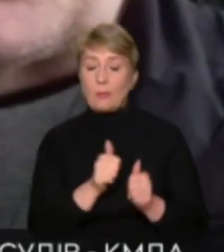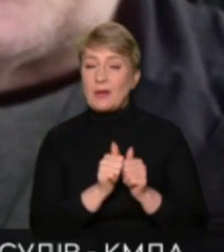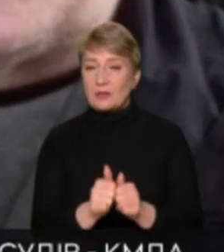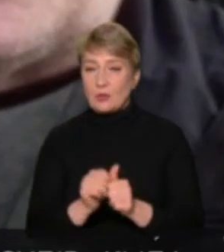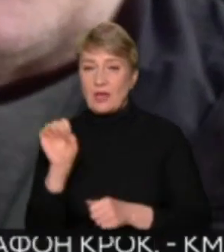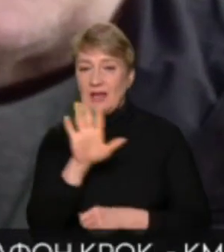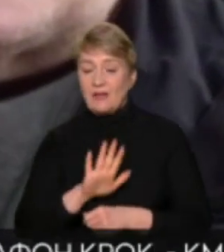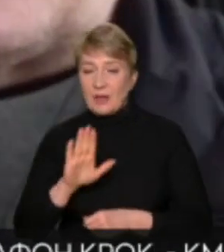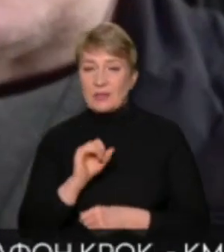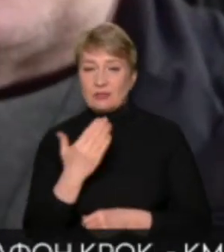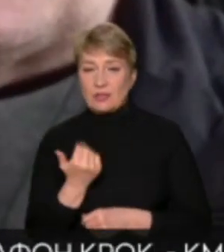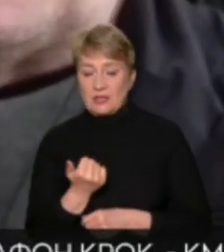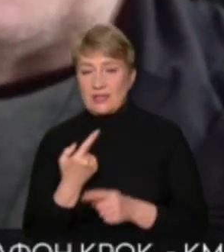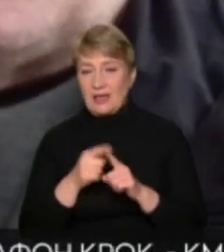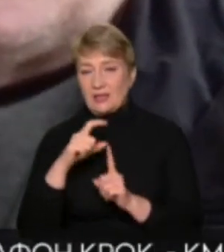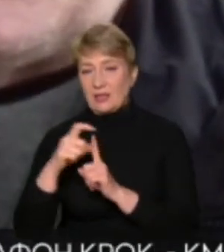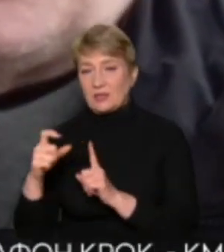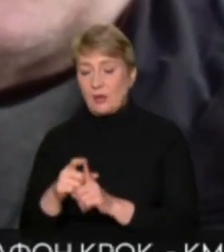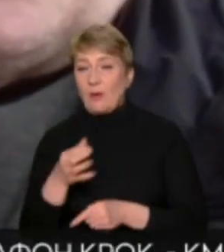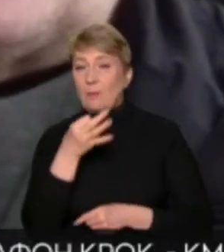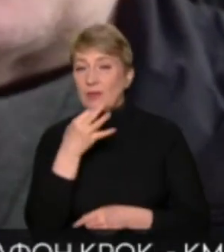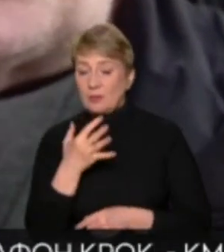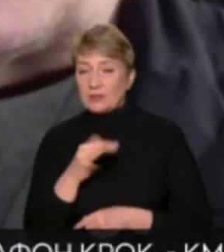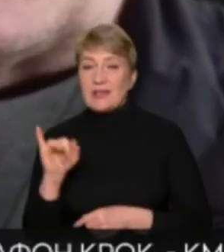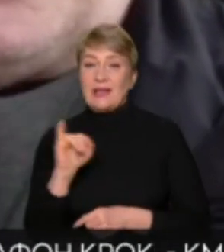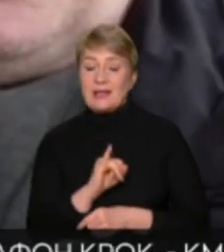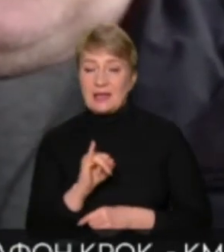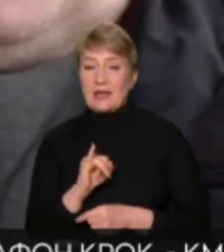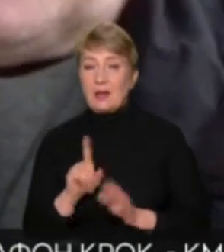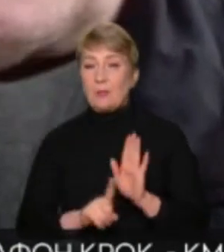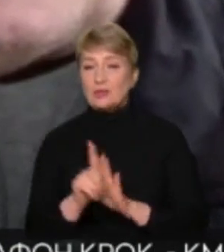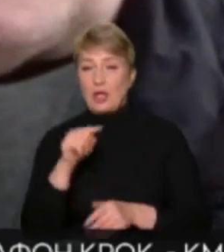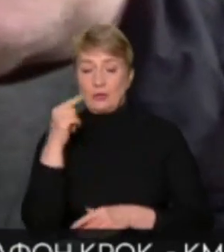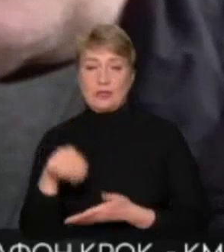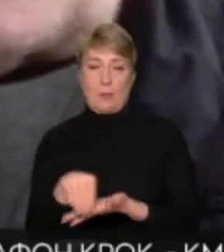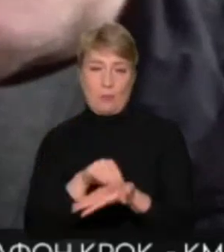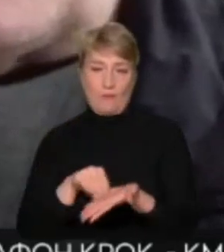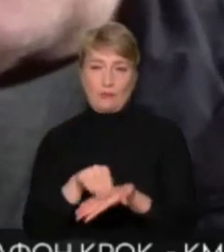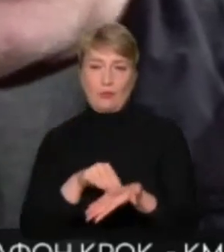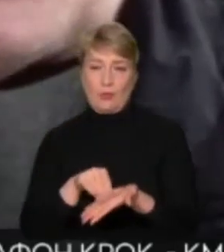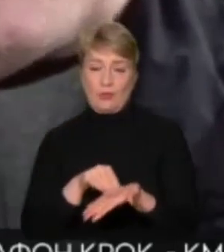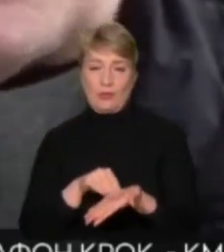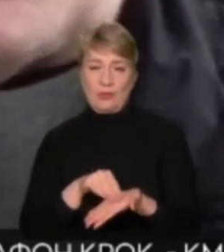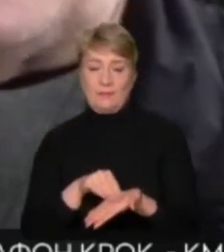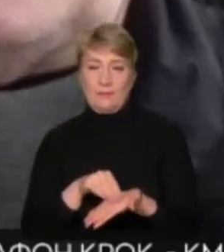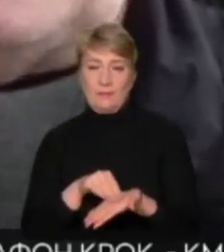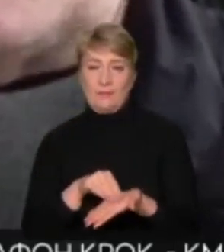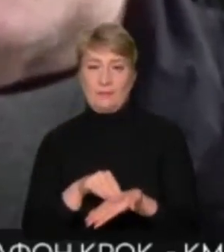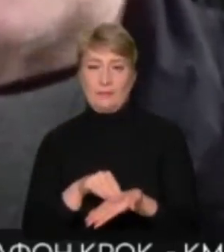в Сполучених Штатах ці слова подобаються. І вони починають повторювати. Знаєте, такі корисні дурні, пробачте за